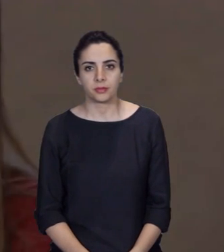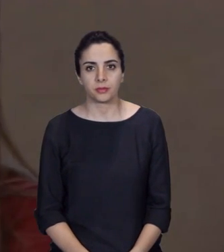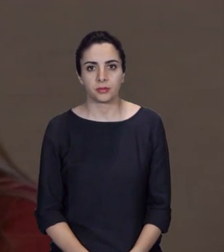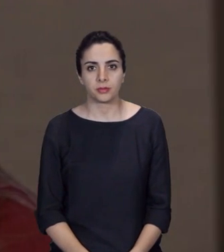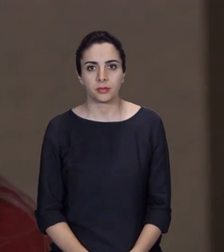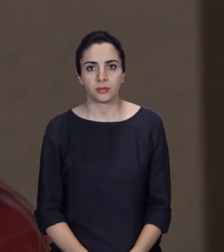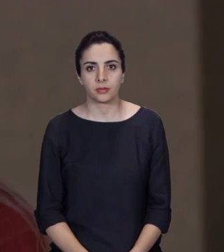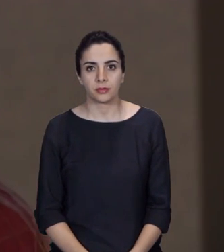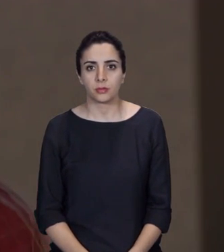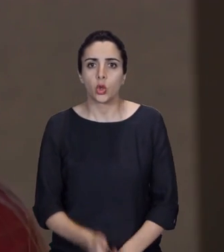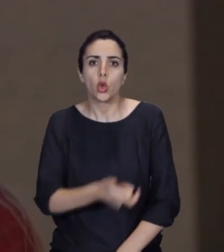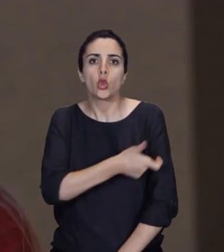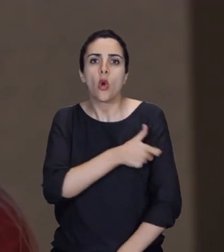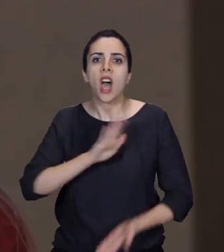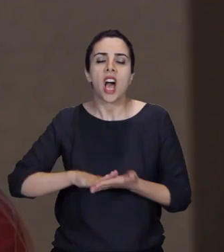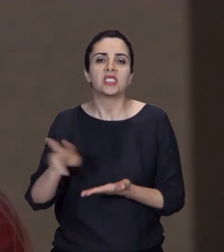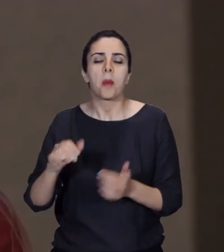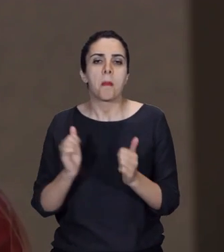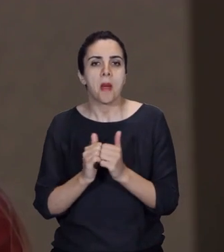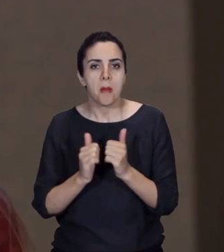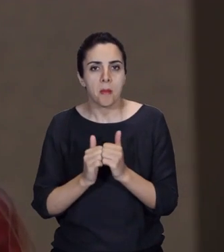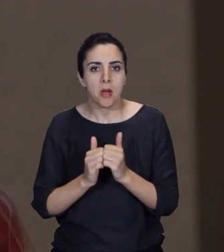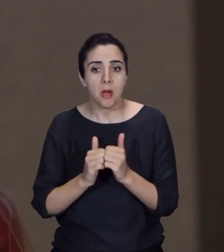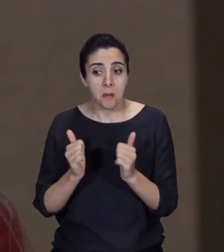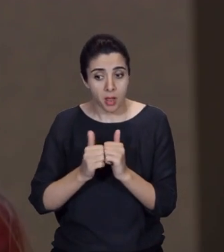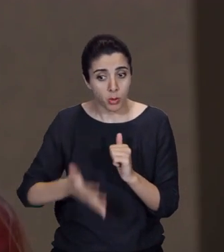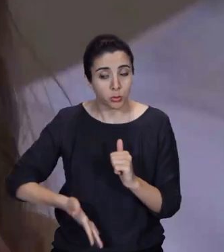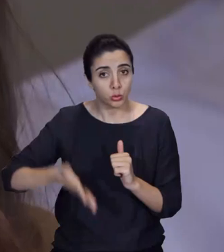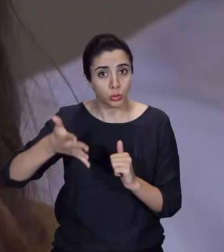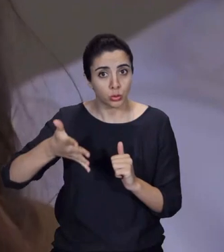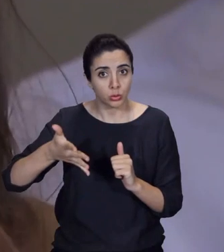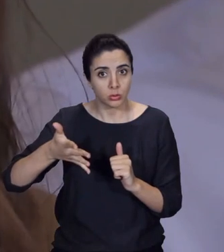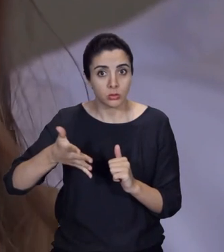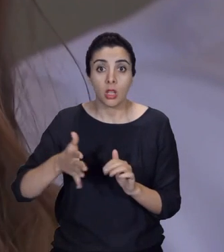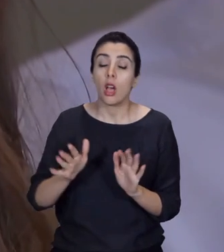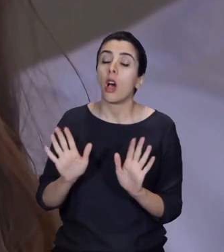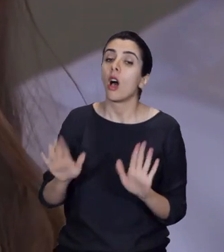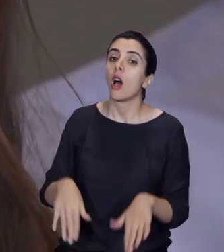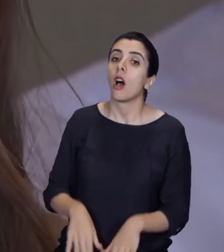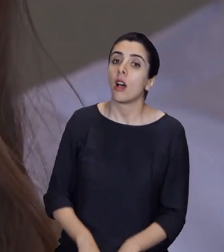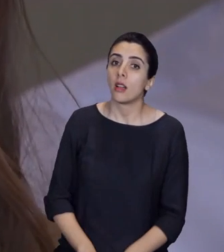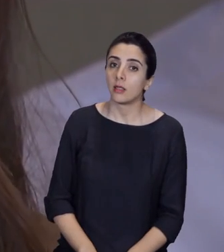baktı. Yurttan arkadaşıymış. Birlikte büyümüşler. Ya,